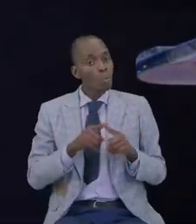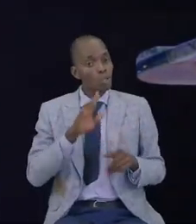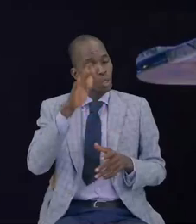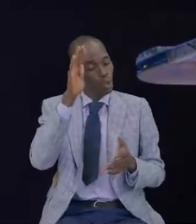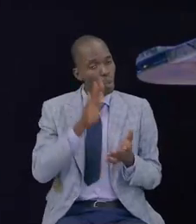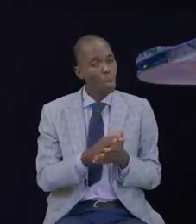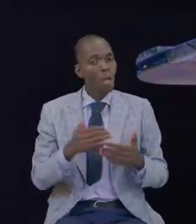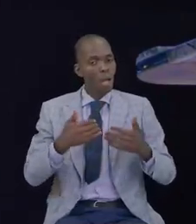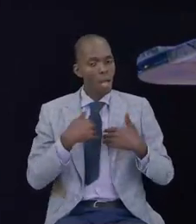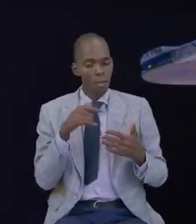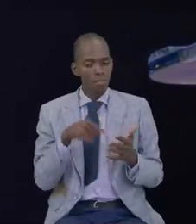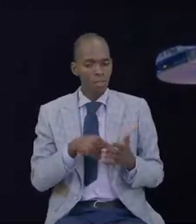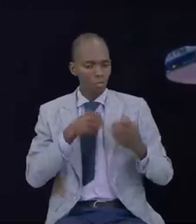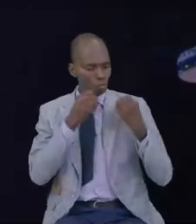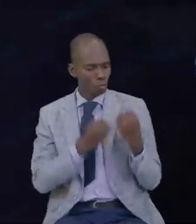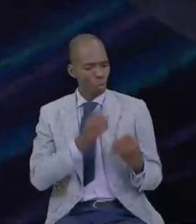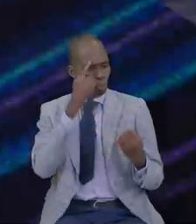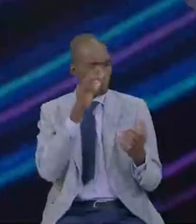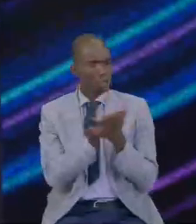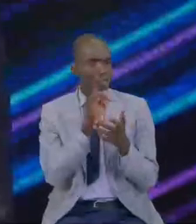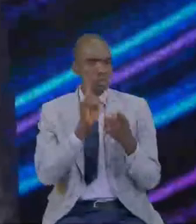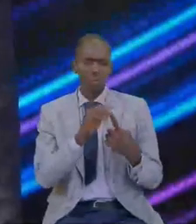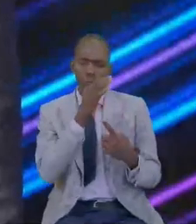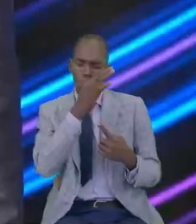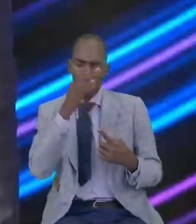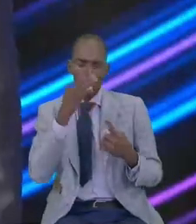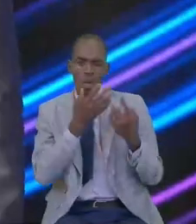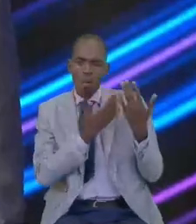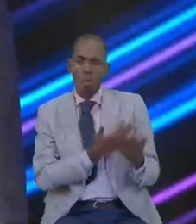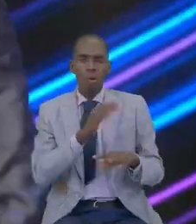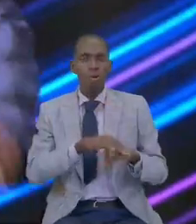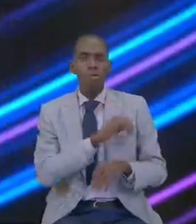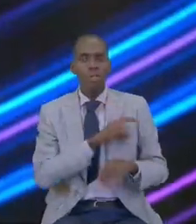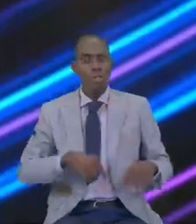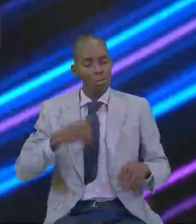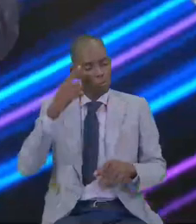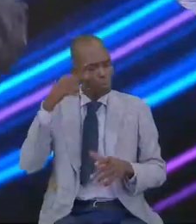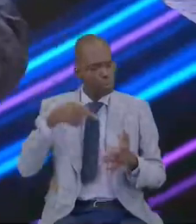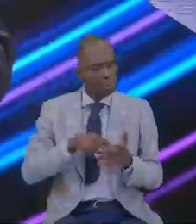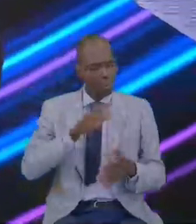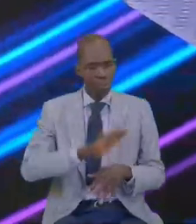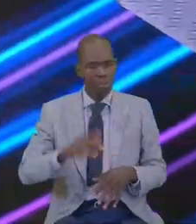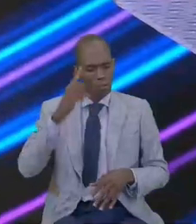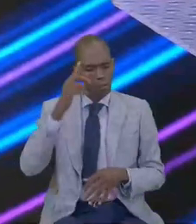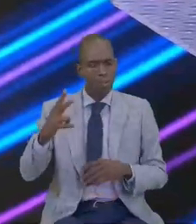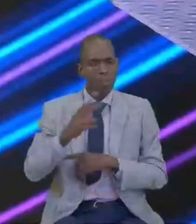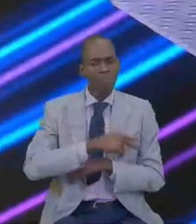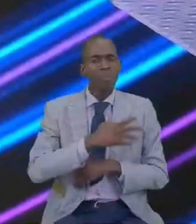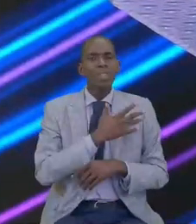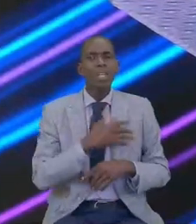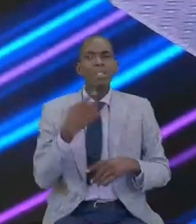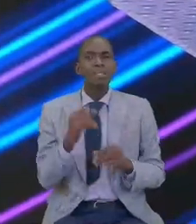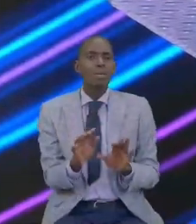je vais me confier au Seigneur à cause de la situation des enfants pour 3 jours. Et la crainte de ce qui